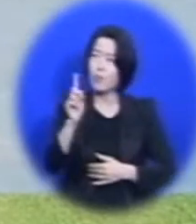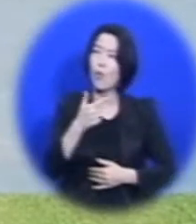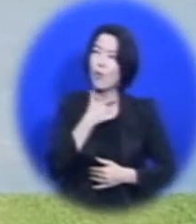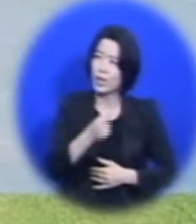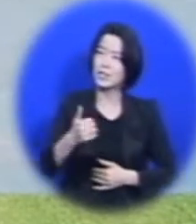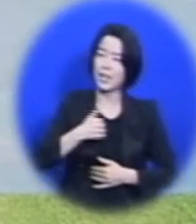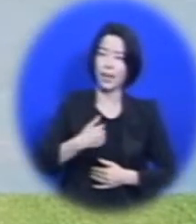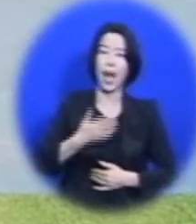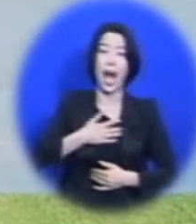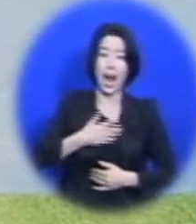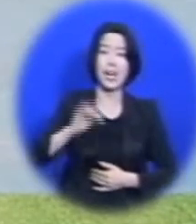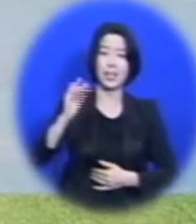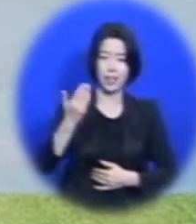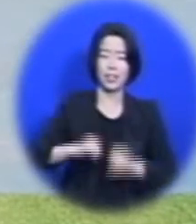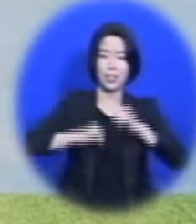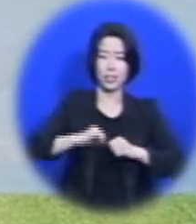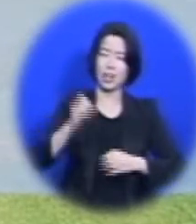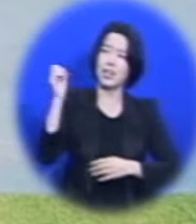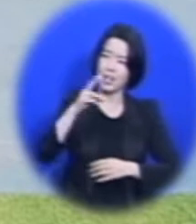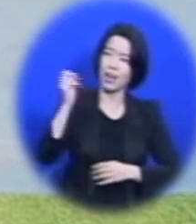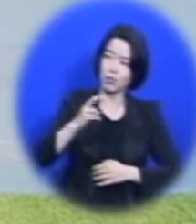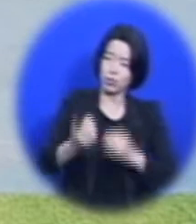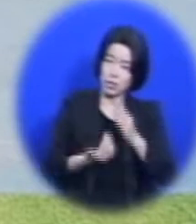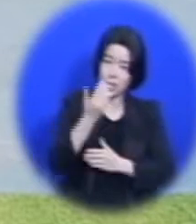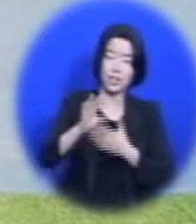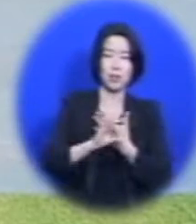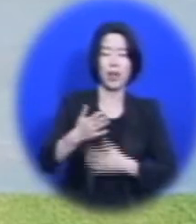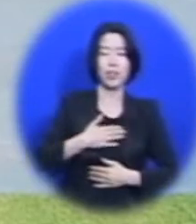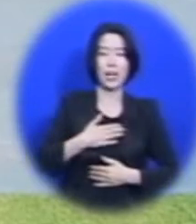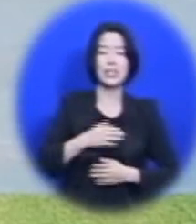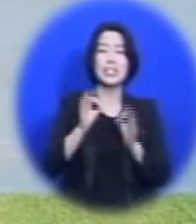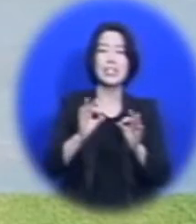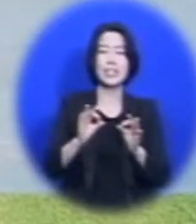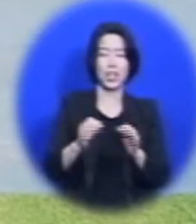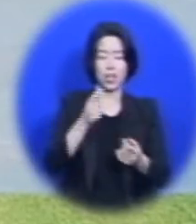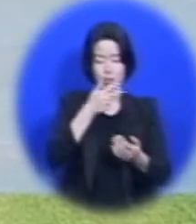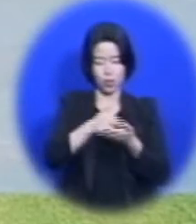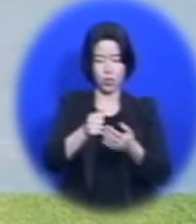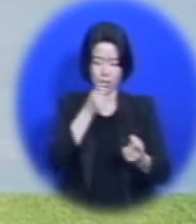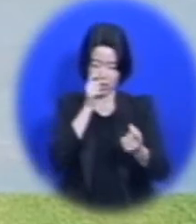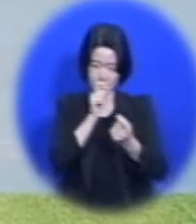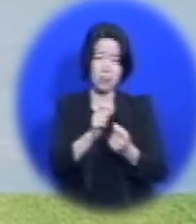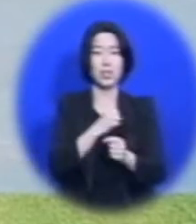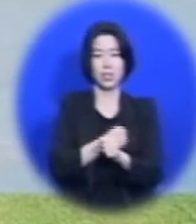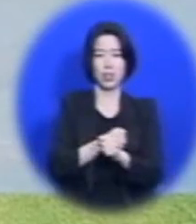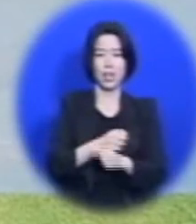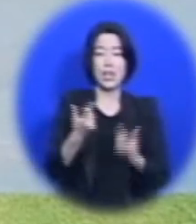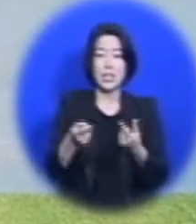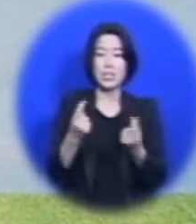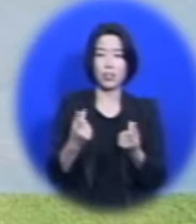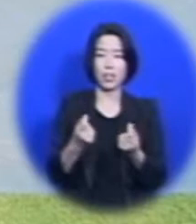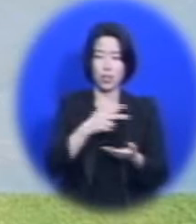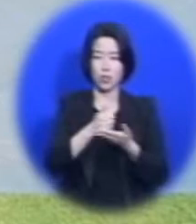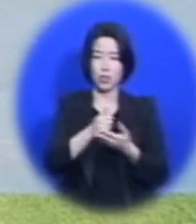내게 깨달아지는 역사가 자주 일어나게 되면 나는 이제 주님과 친밀해진 거죠. 이렇게 주님과 친밀해지게 될